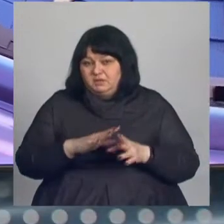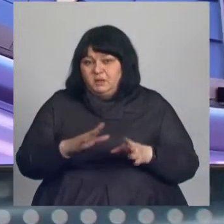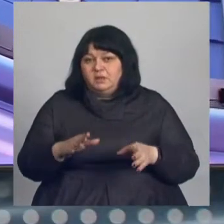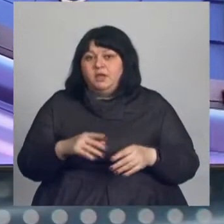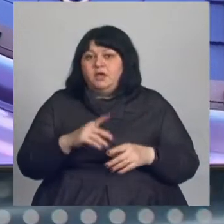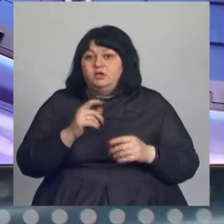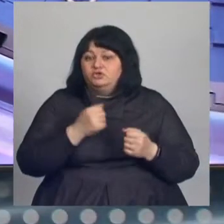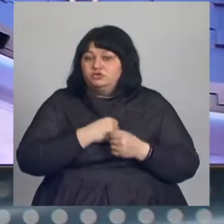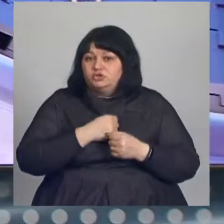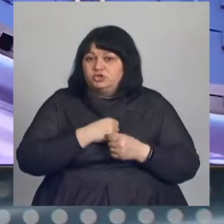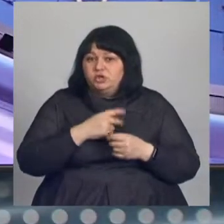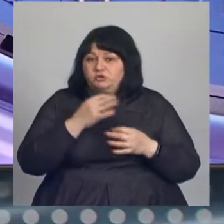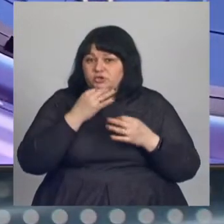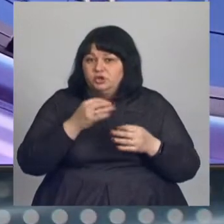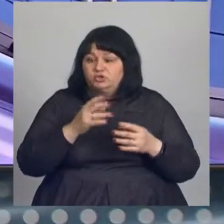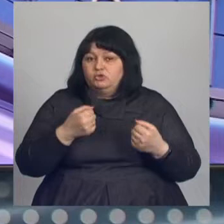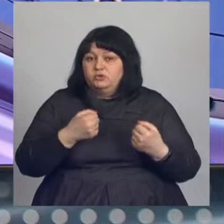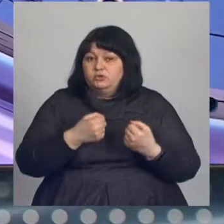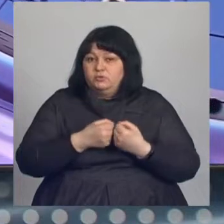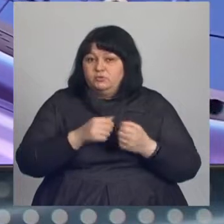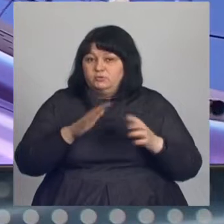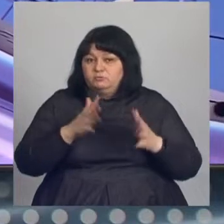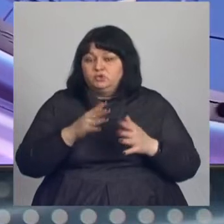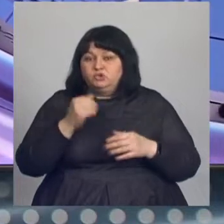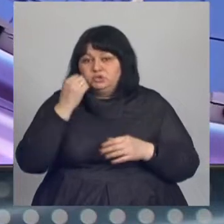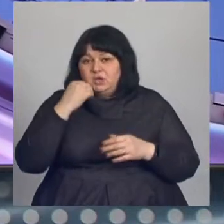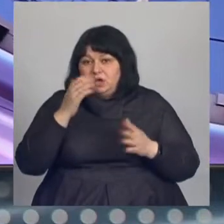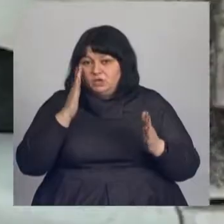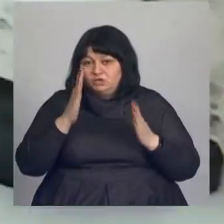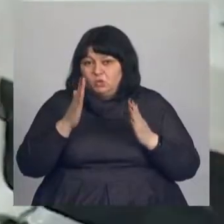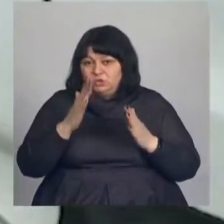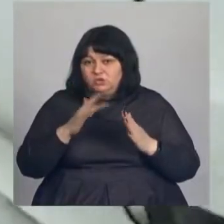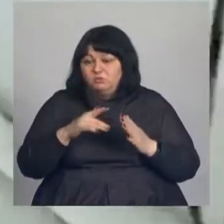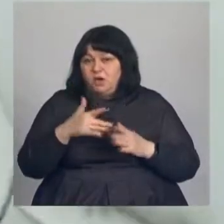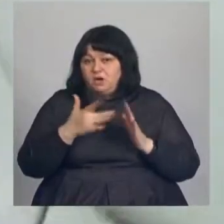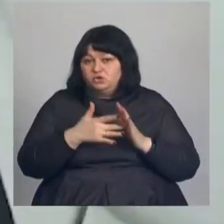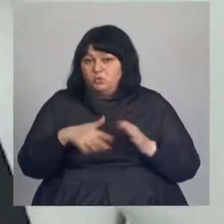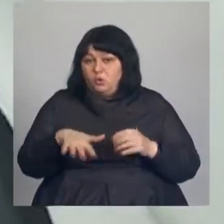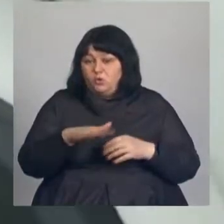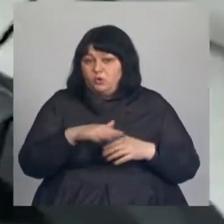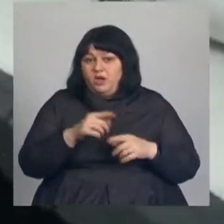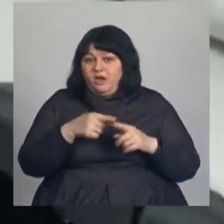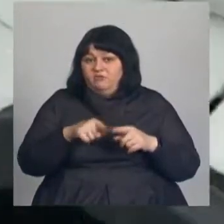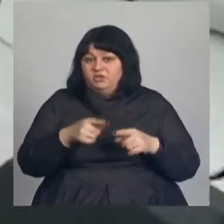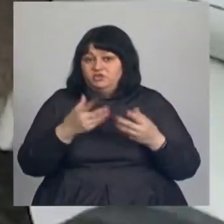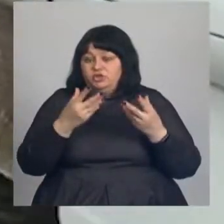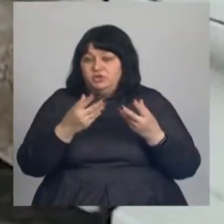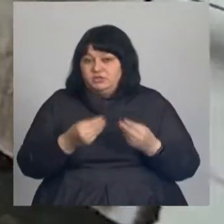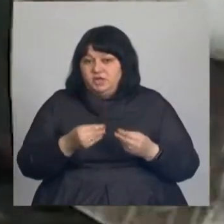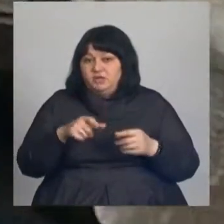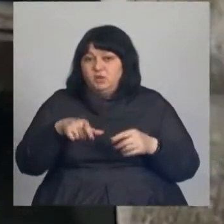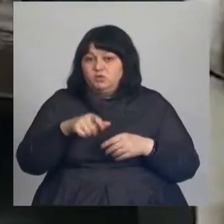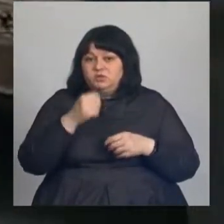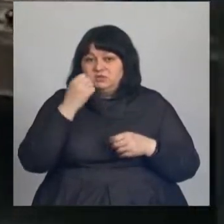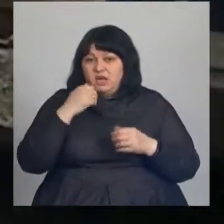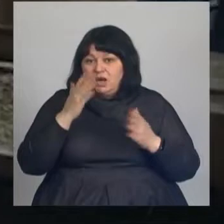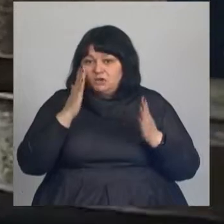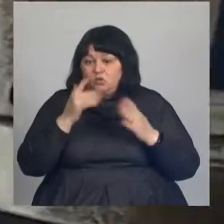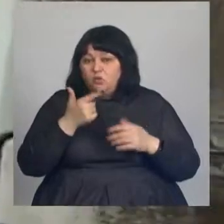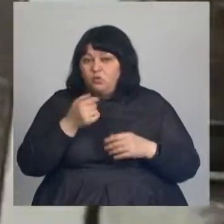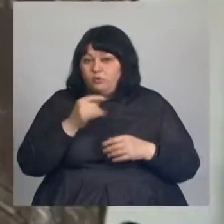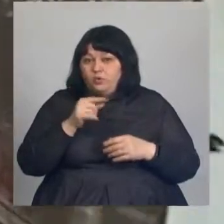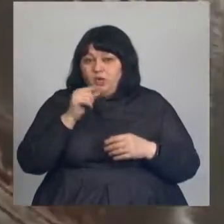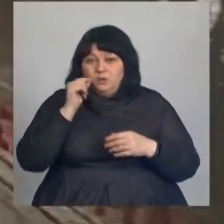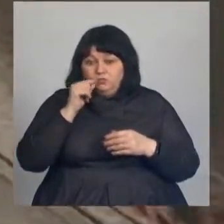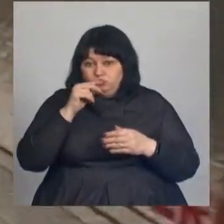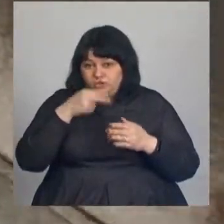сожалению, не скажешь о дорожно-транспортном происшествии в Староскольском городском округе. В тот же день на участке дороги между Старым Осколом и Губкиным мужчина